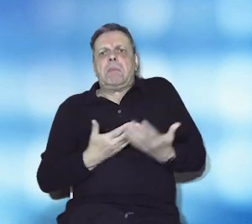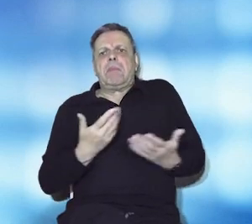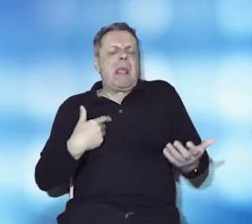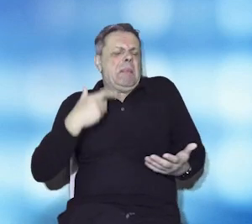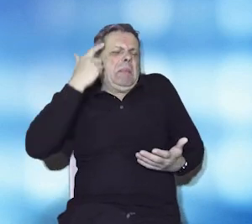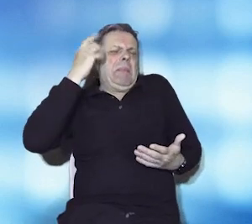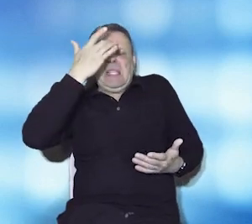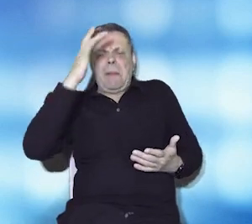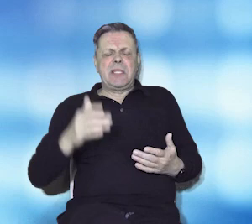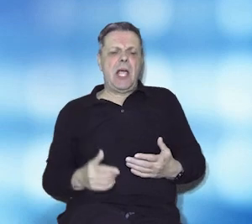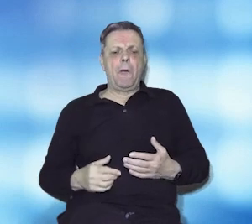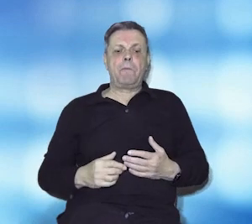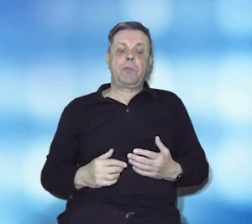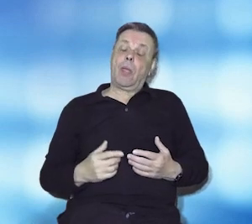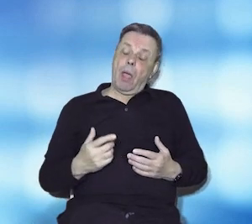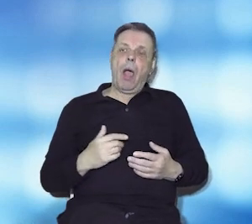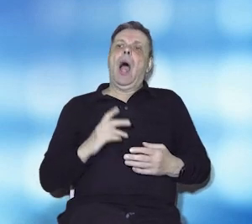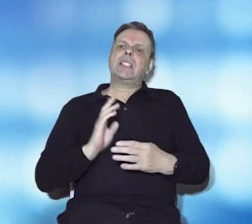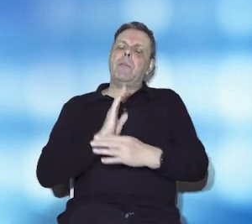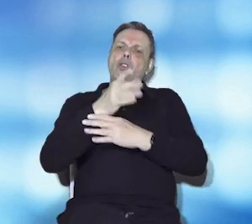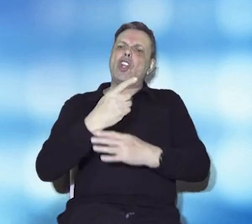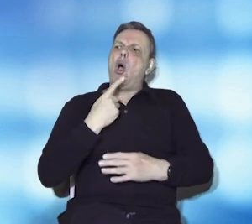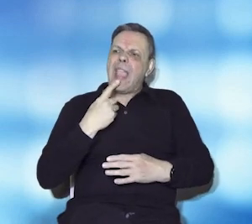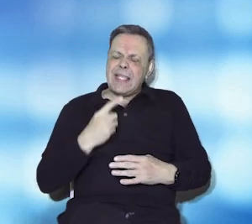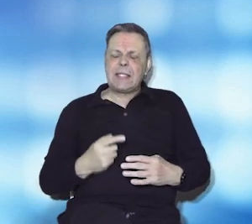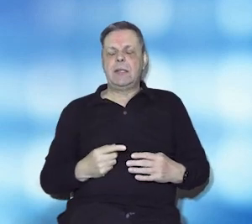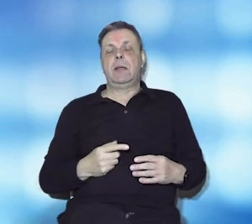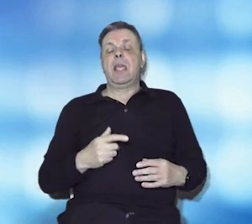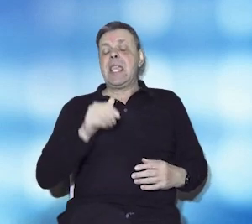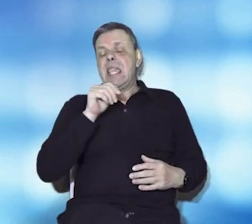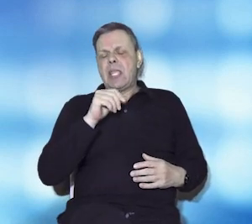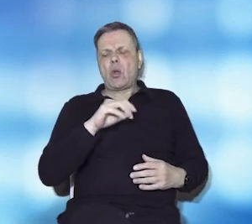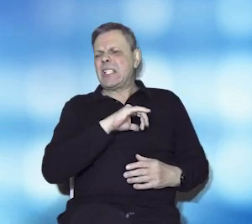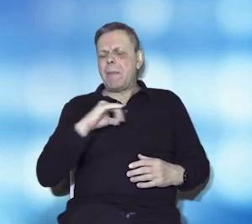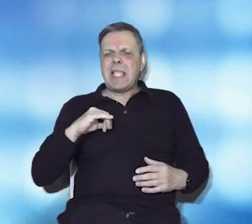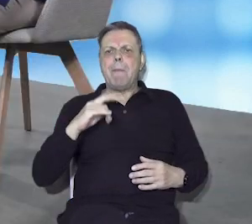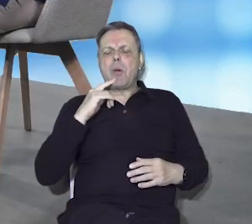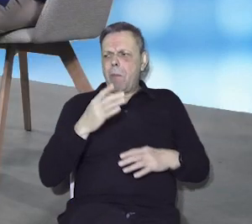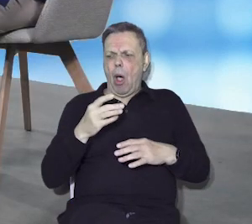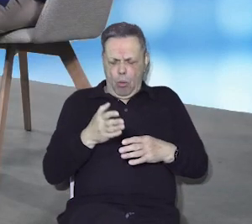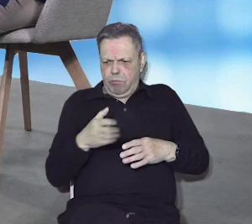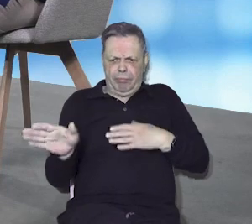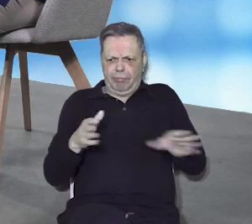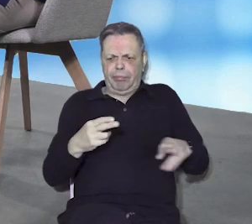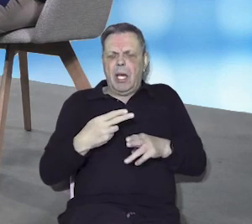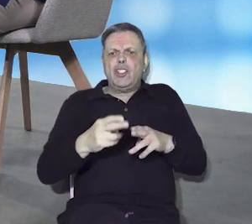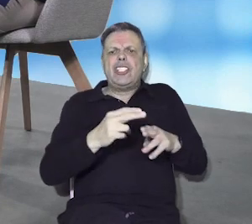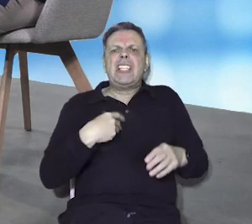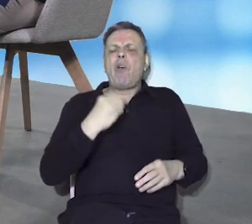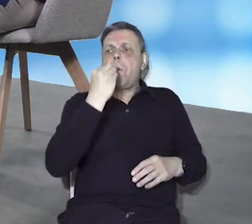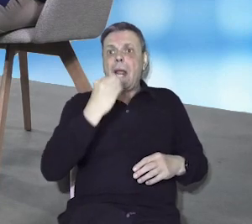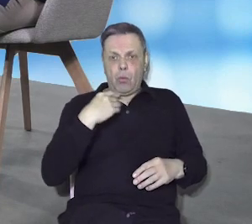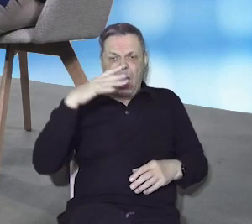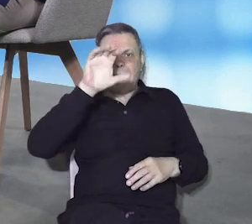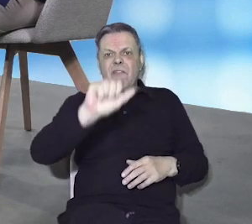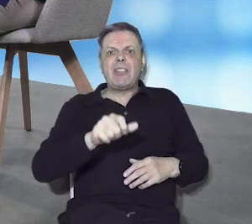da je, međutim, dok nisam otišao na testove intolerancije, dok nisam sam probao eliminacijom iz svoje prehrane, onda sam tek shvatio da